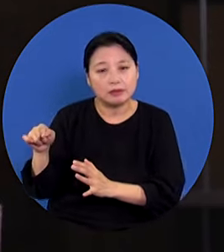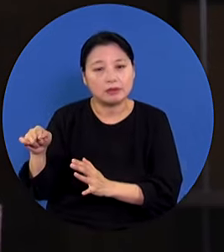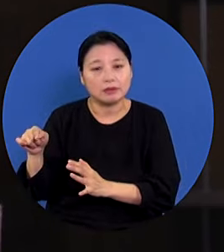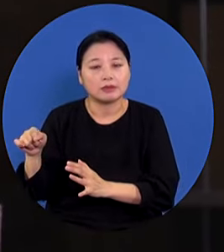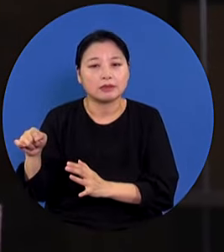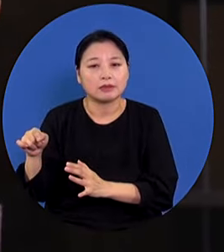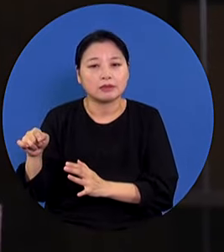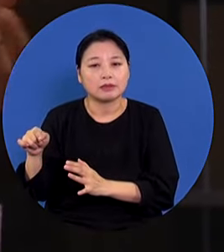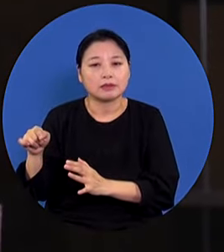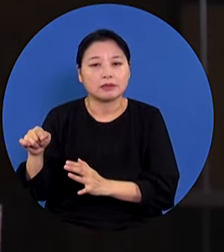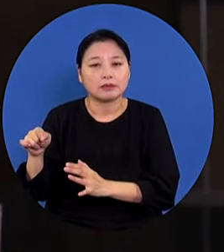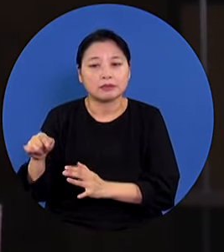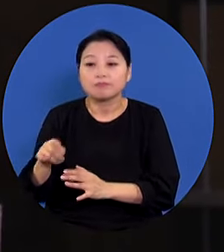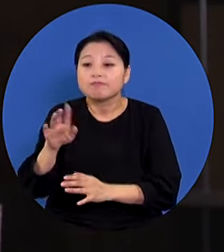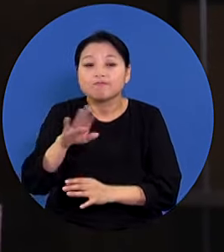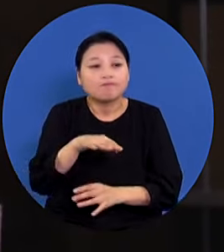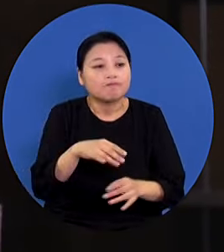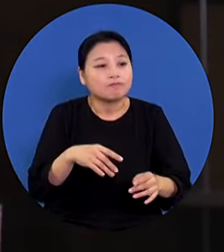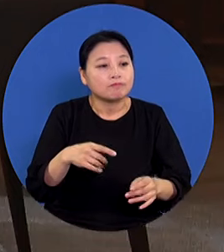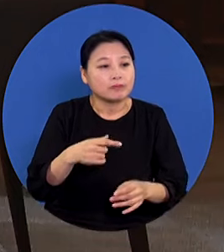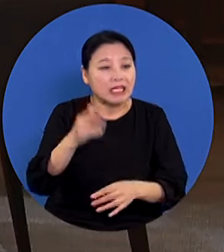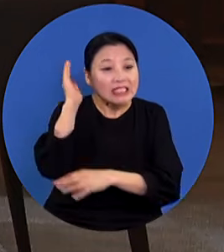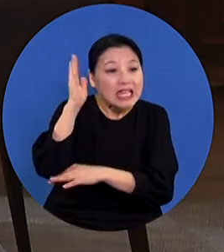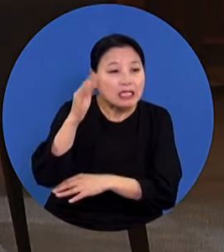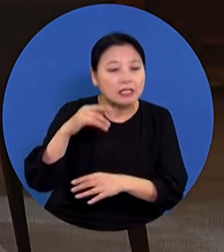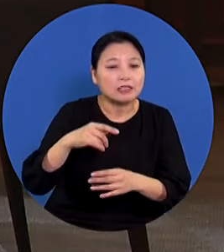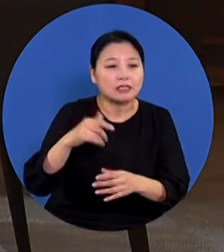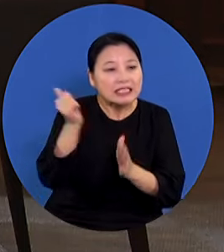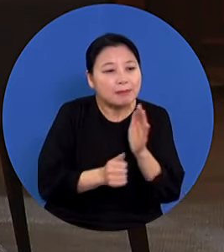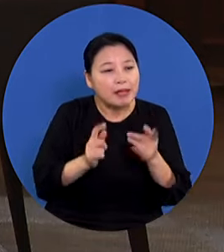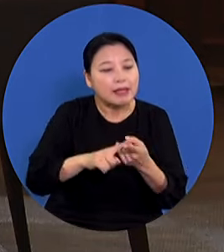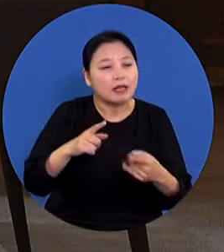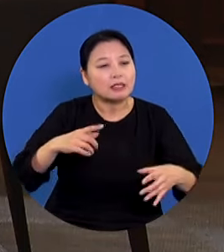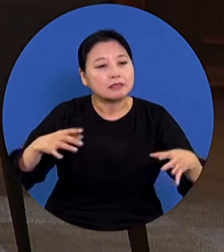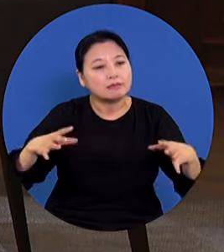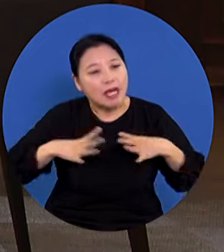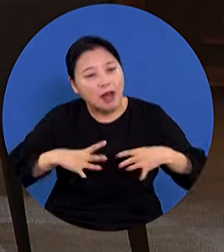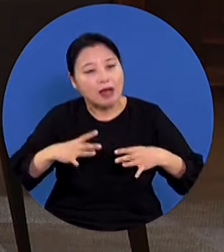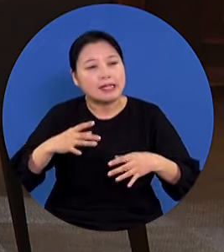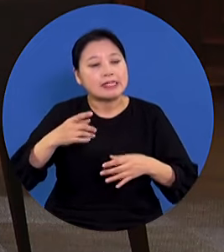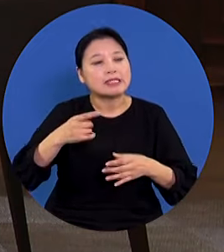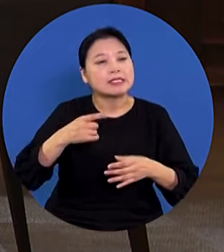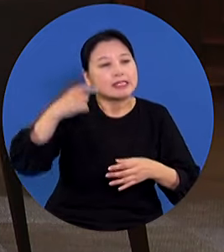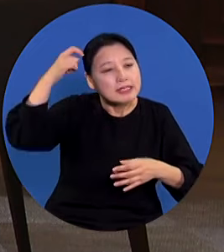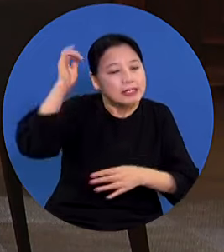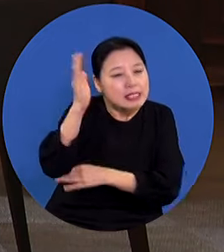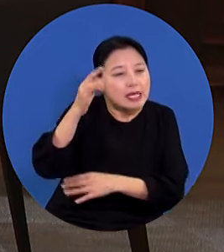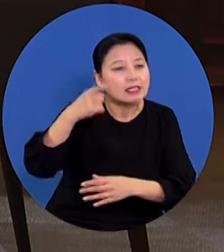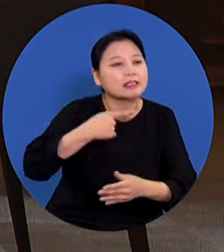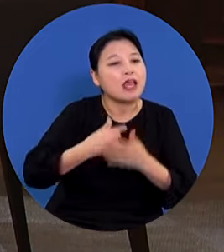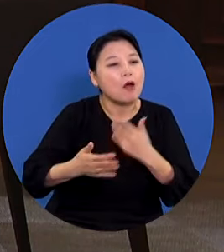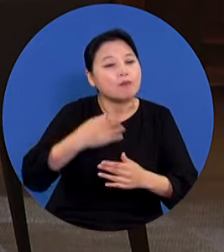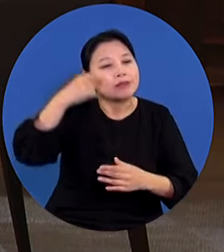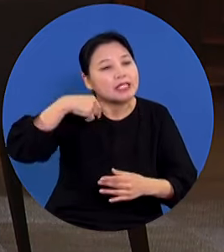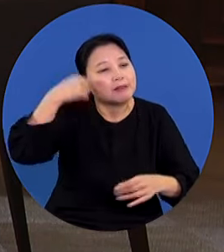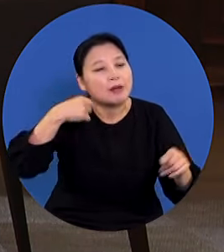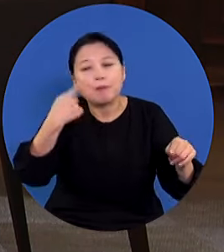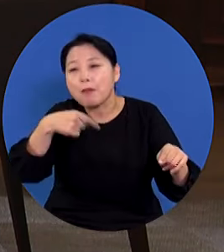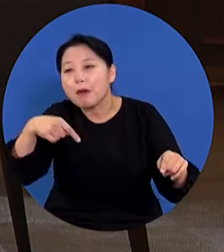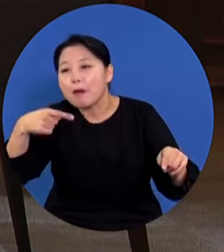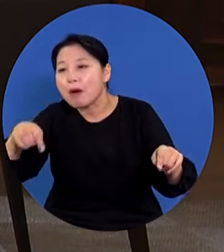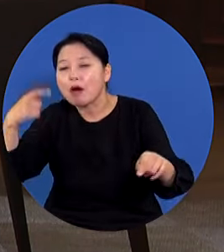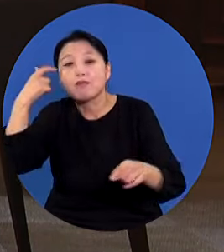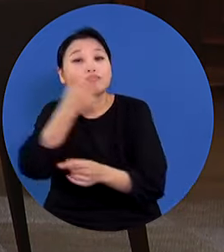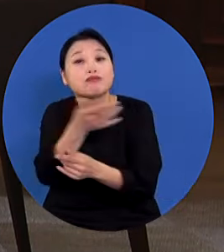그 어떤 느낌이나 소감을 들어보셨을 거 아니에요? 예, 맞습니다. 뭐라고들 얘기합니까 그 학생들이? 예. 아까 제가 좀 말씀드렸던 것처럼